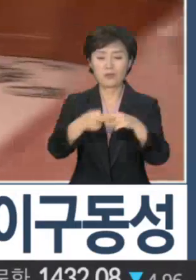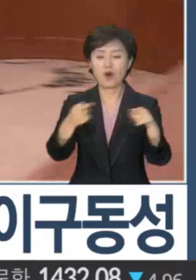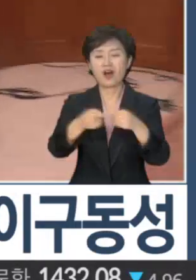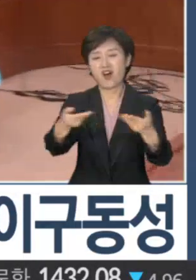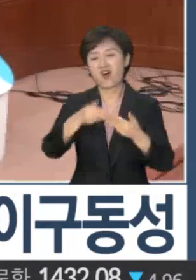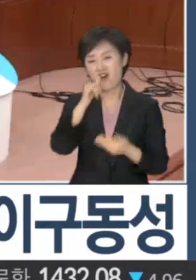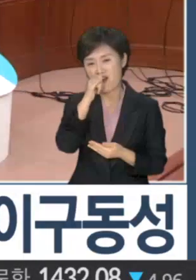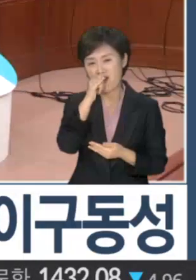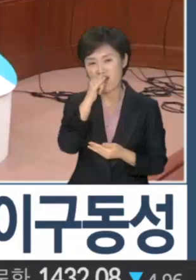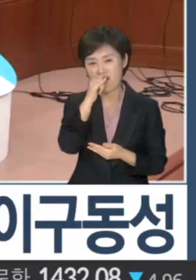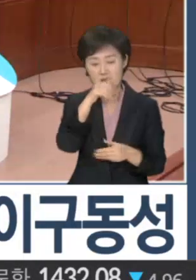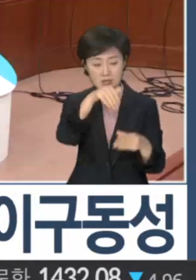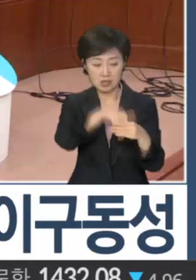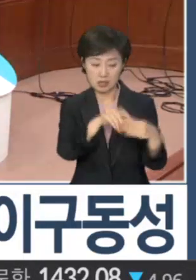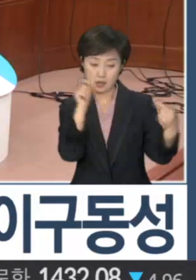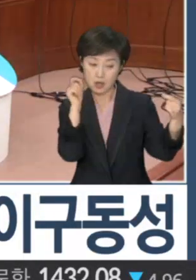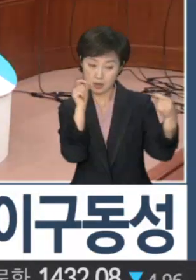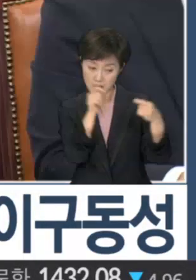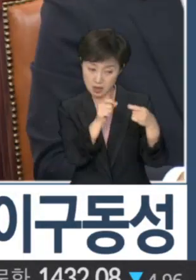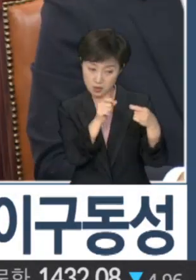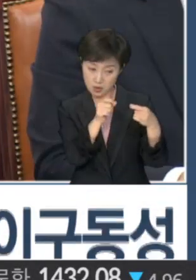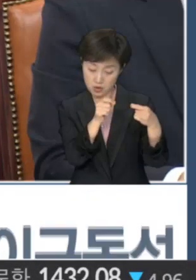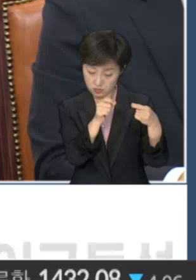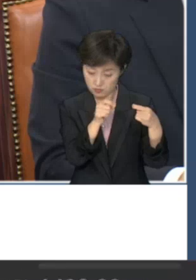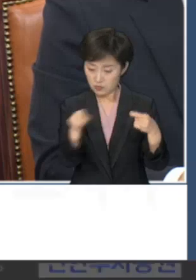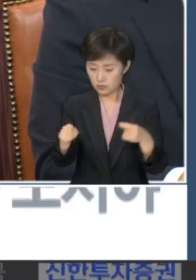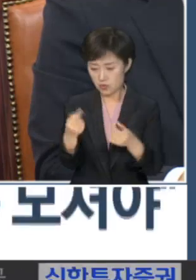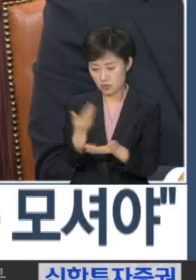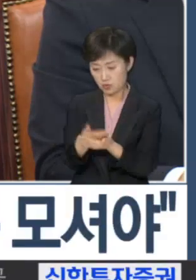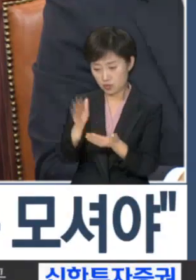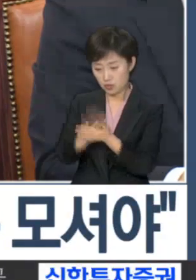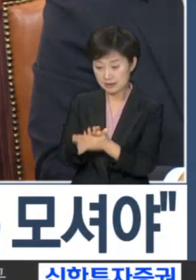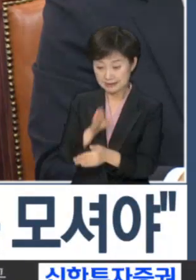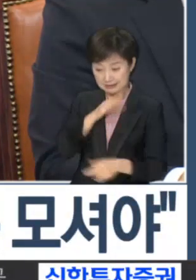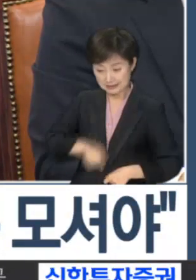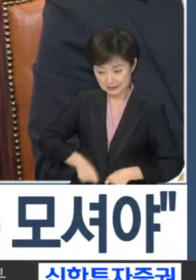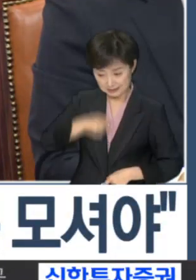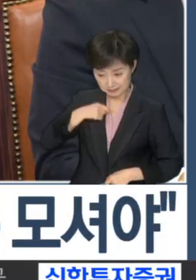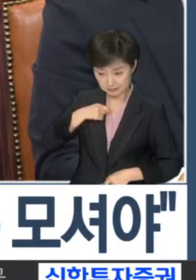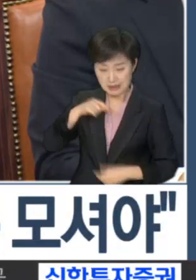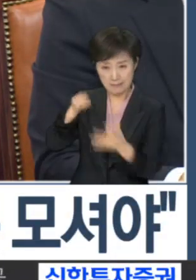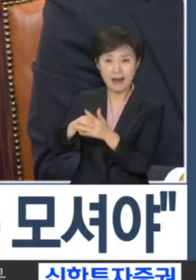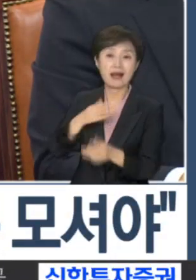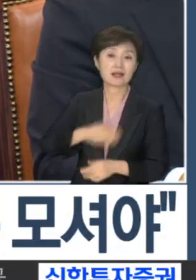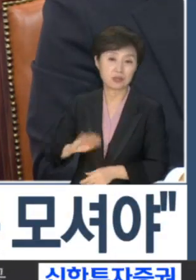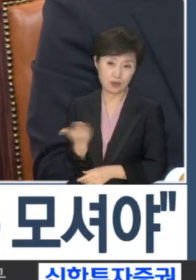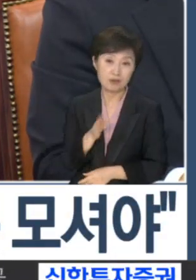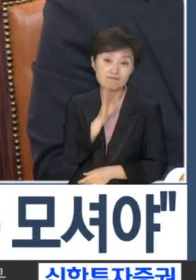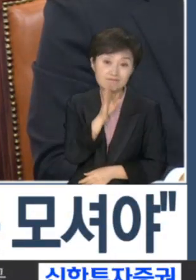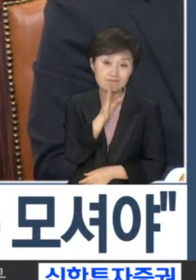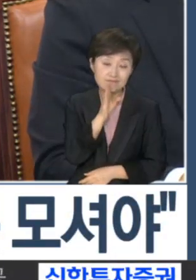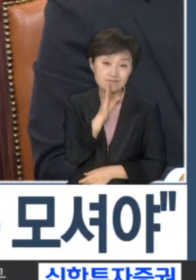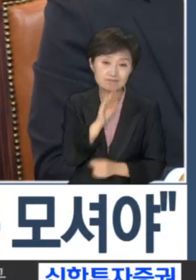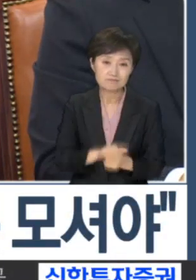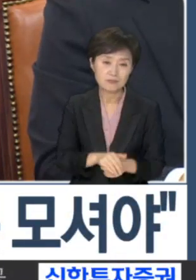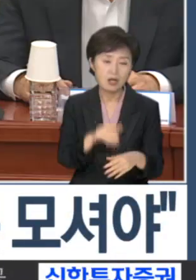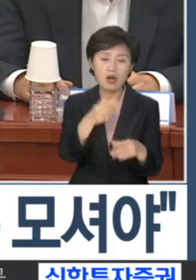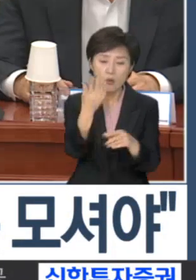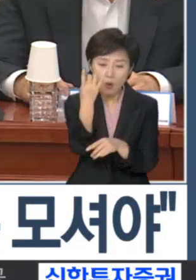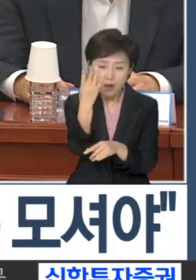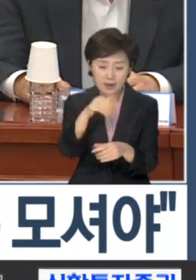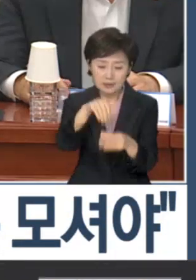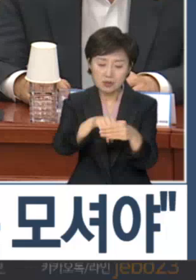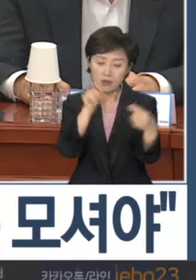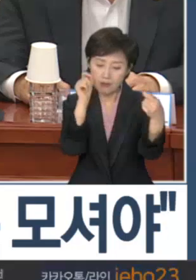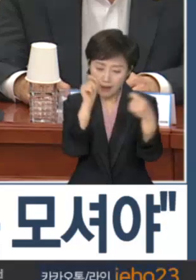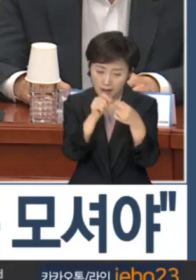총선을 앞두고 제대로 바뀔 의지를 갖고 있구나. 이제 총선이 다가오게 되면 양당은 자이든 타이든 혁신 경쟁을 하게 될 텐데